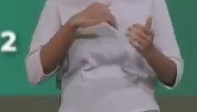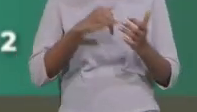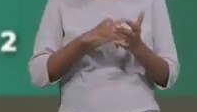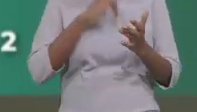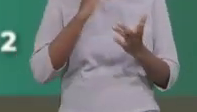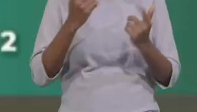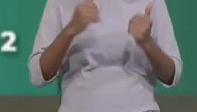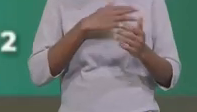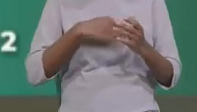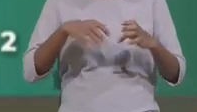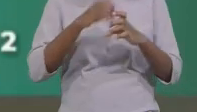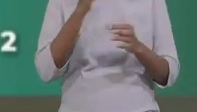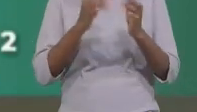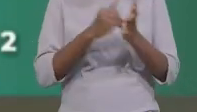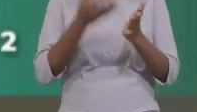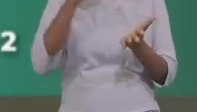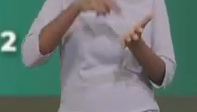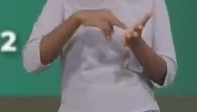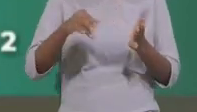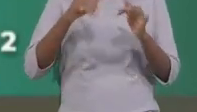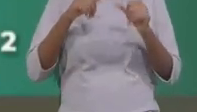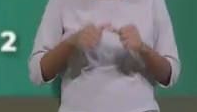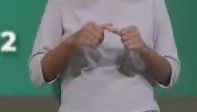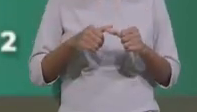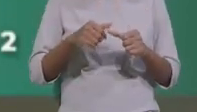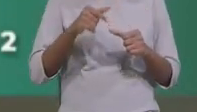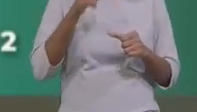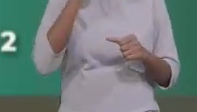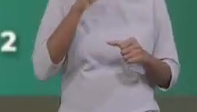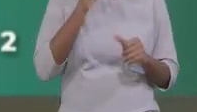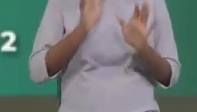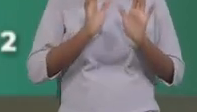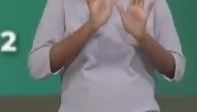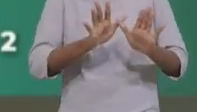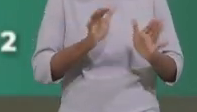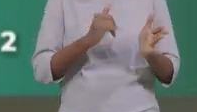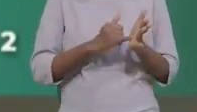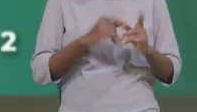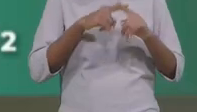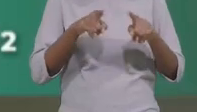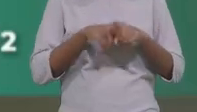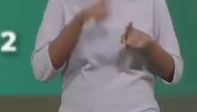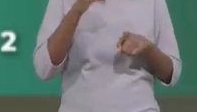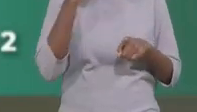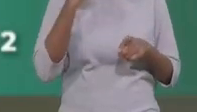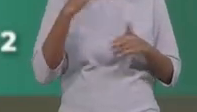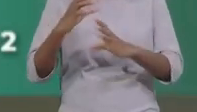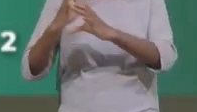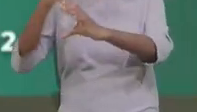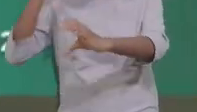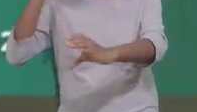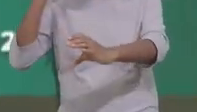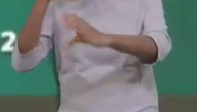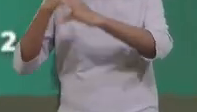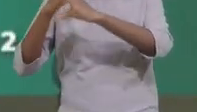lourdement chargé. Même si le camion est debout, il ne peut pas pousser le camion. Mais comme il a vu le camion qui